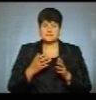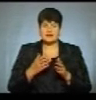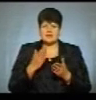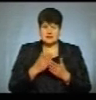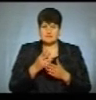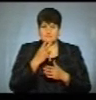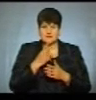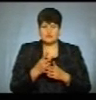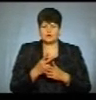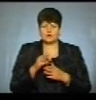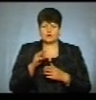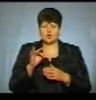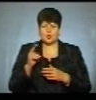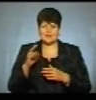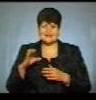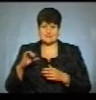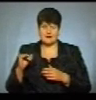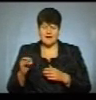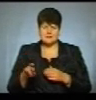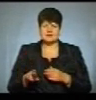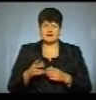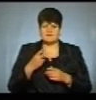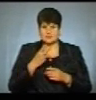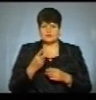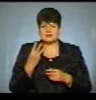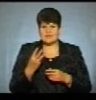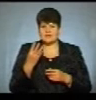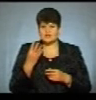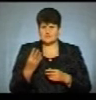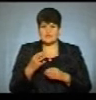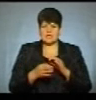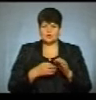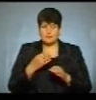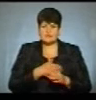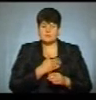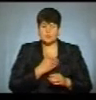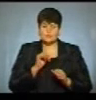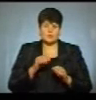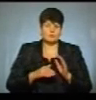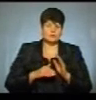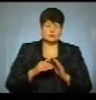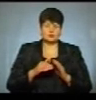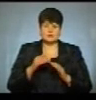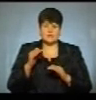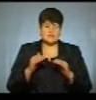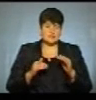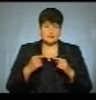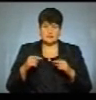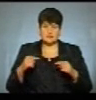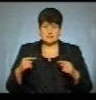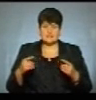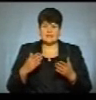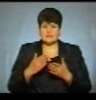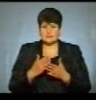виражені прояви інтоксикації, доволі часто, якщо це вже третя-четверта доба хвороби, температура тіла може бути субфебрильна і є,